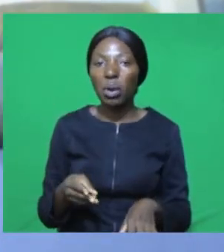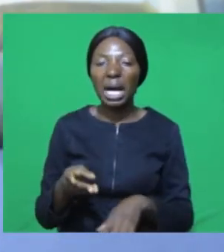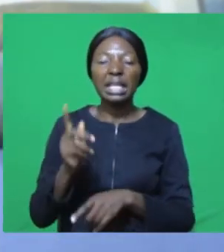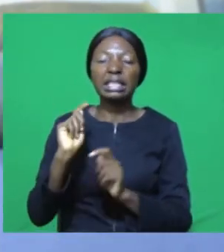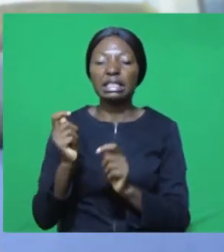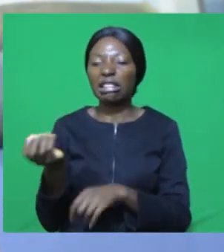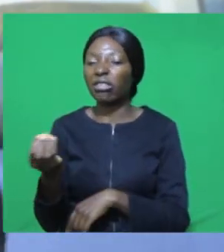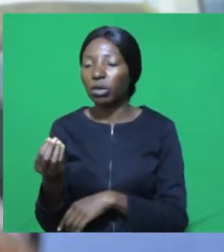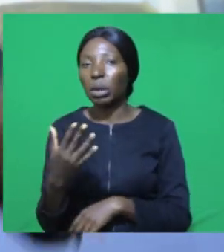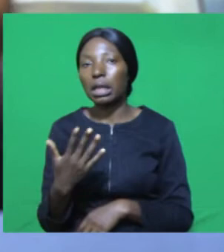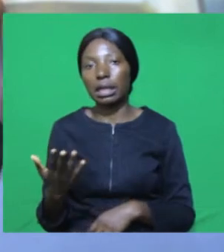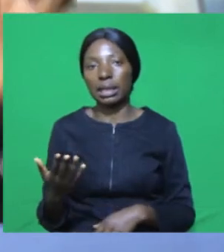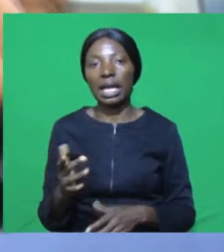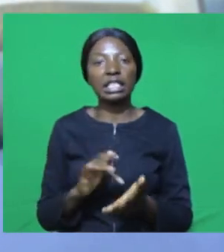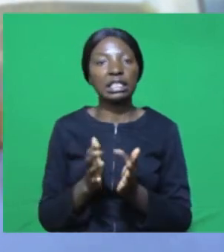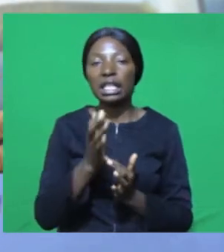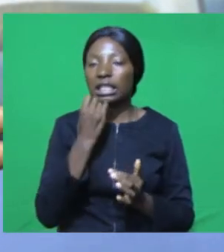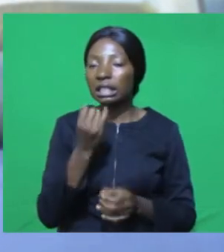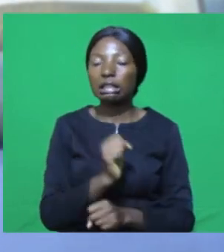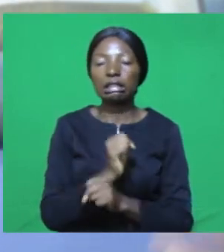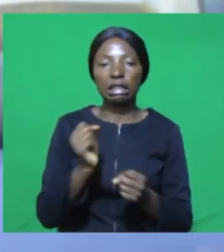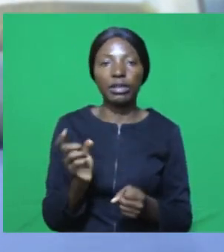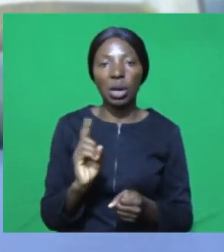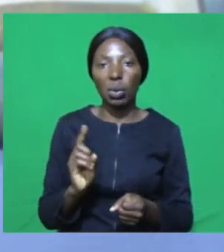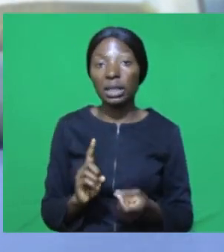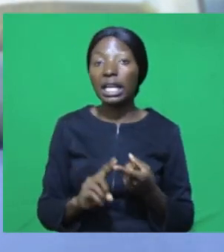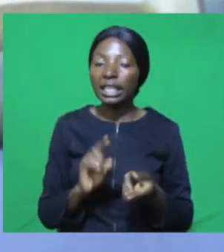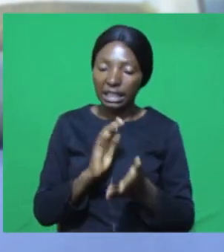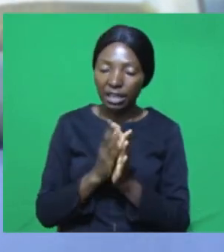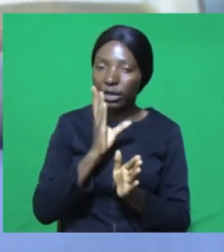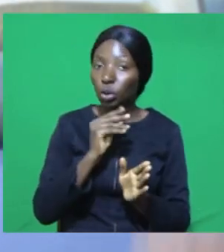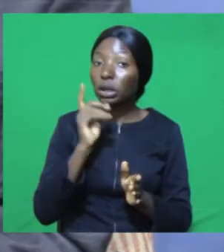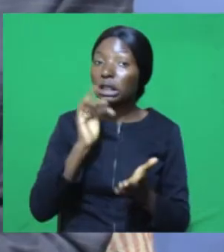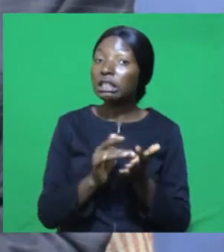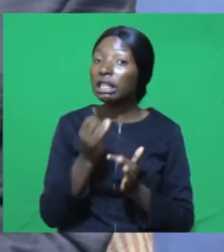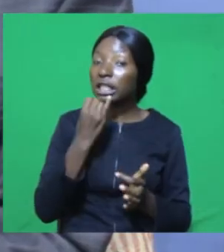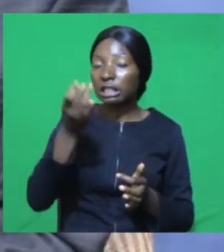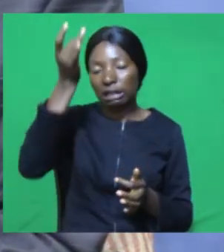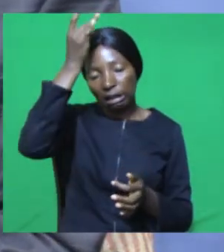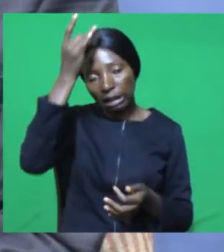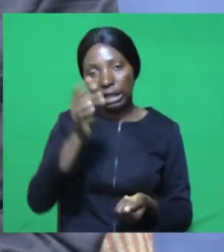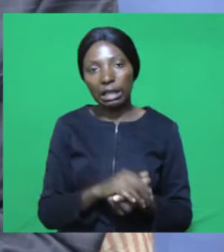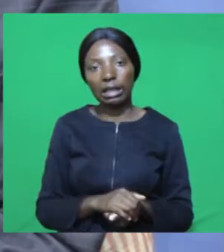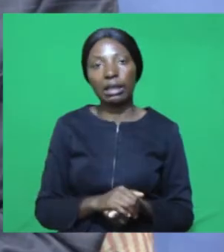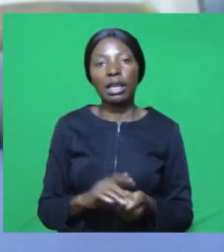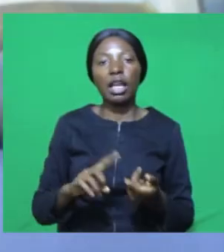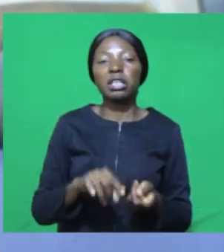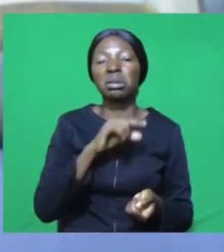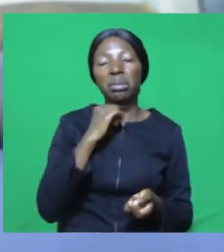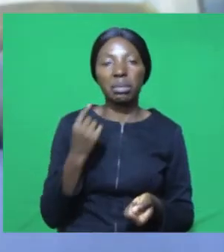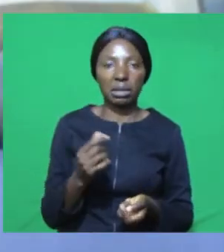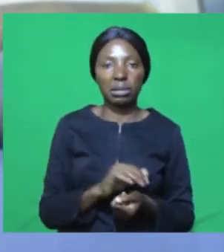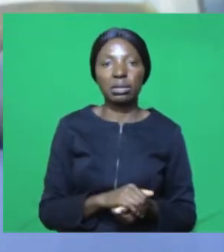nechipenga chaya chekungoti ndimponesi wakomira wakadaro wosiya pehuprisite